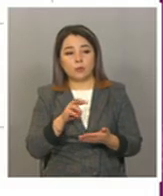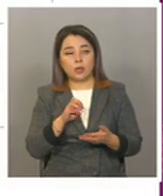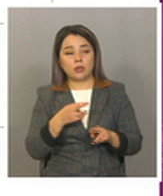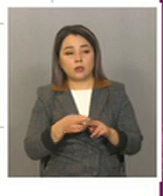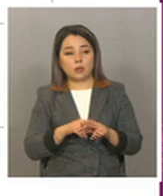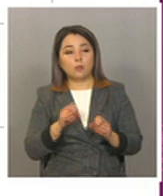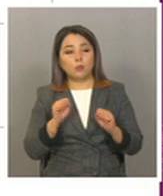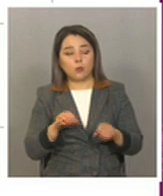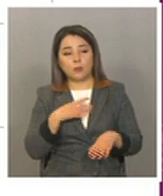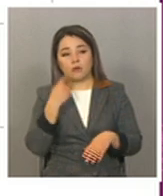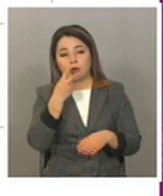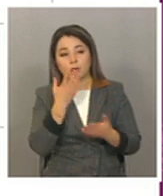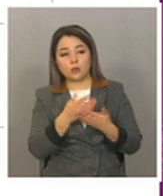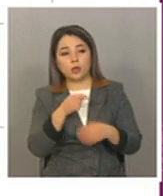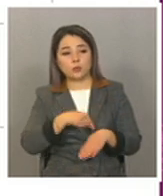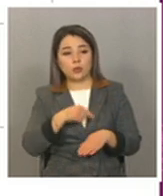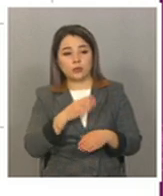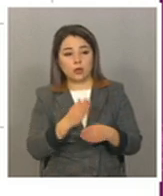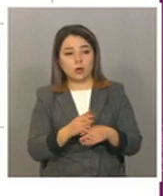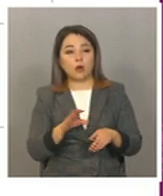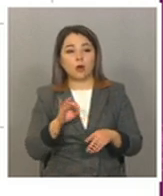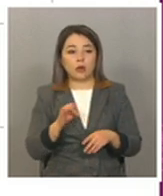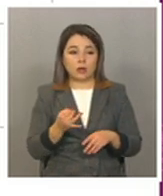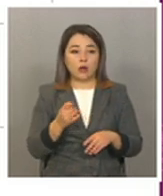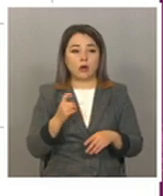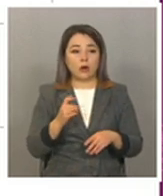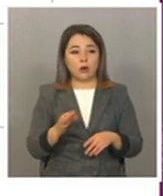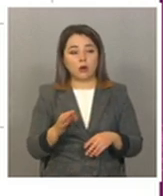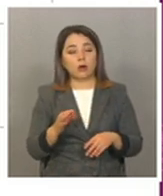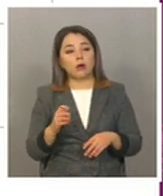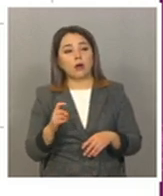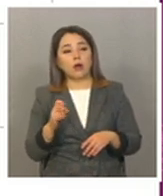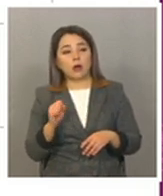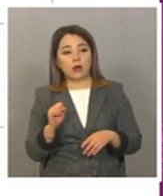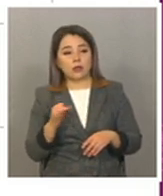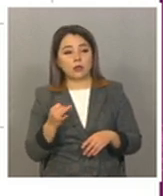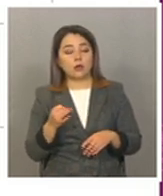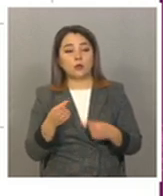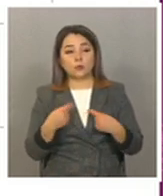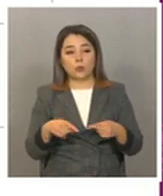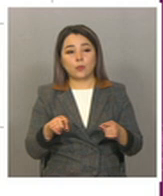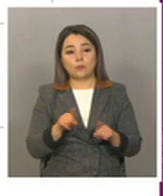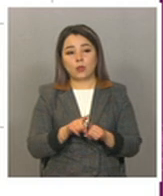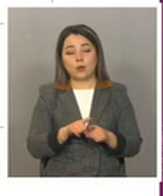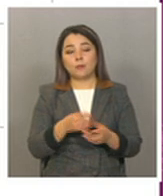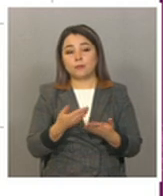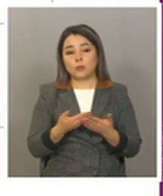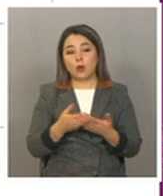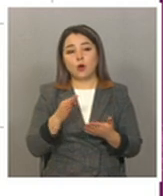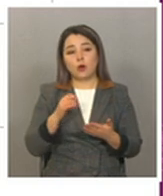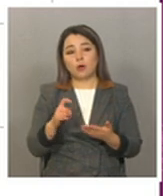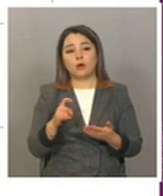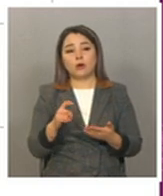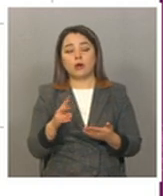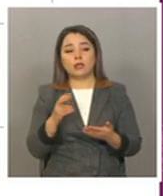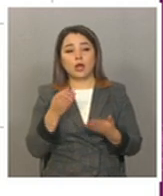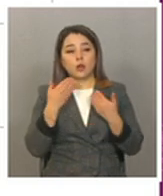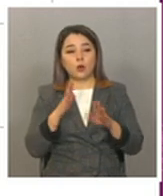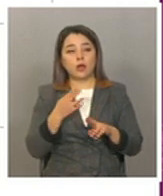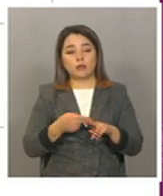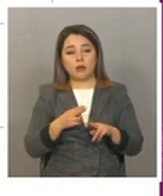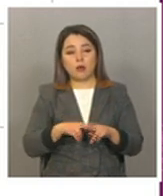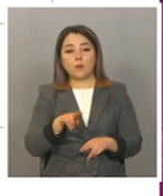чувства. Это такие междометия, как «ой», «ох», «ах» и другие. Например, «ох, нелегкая эта